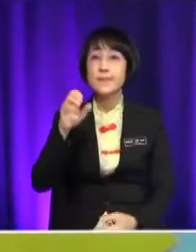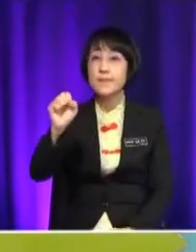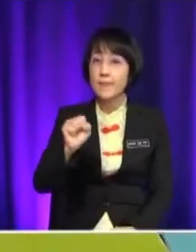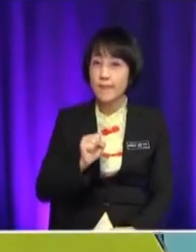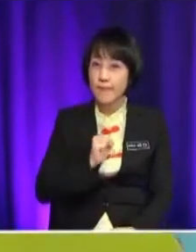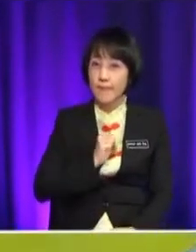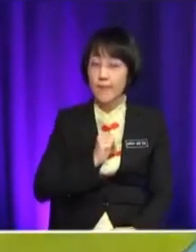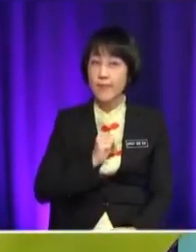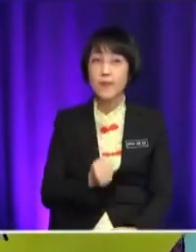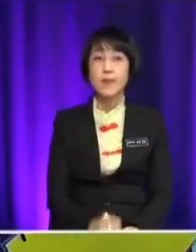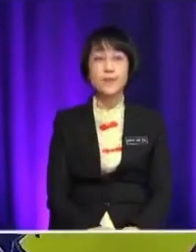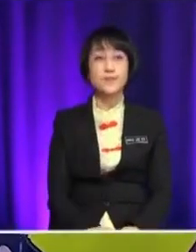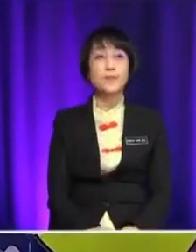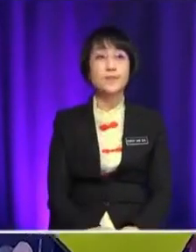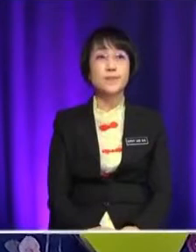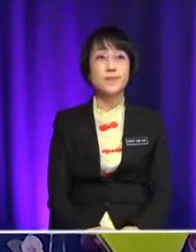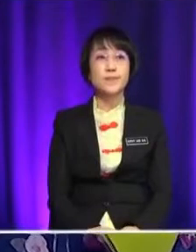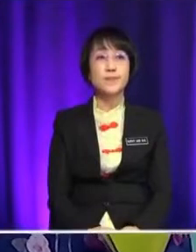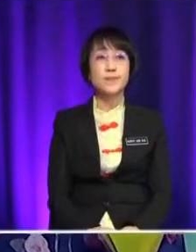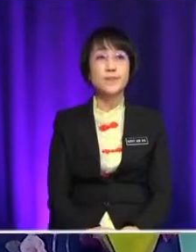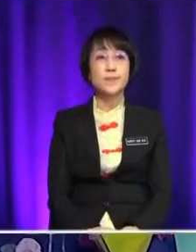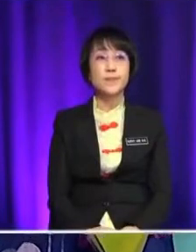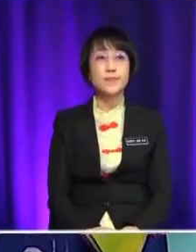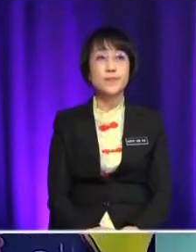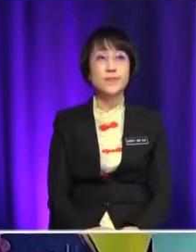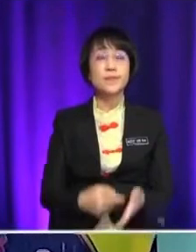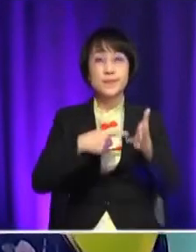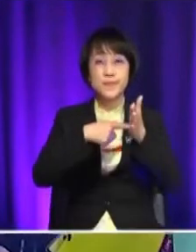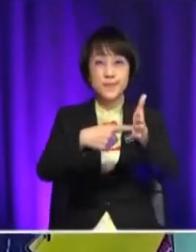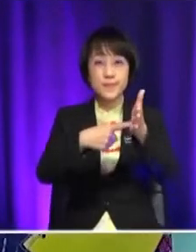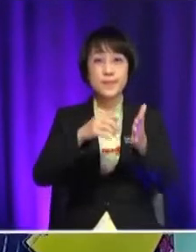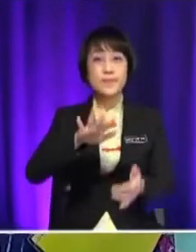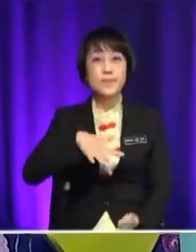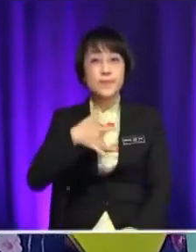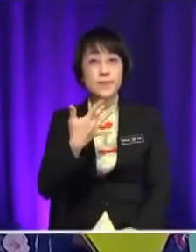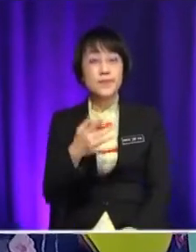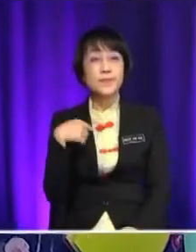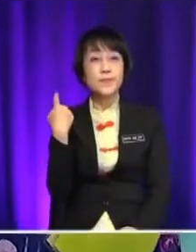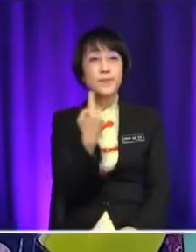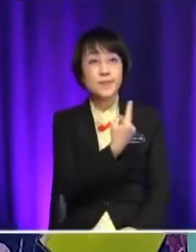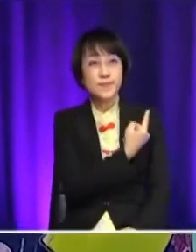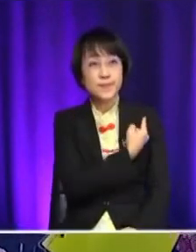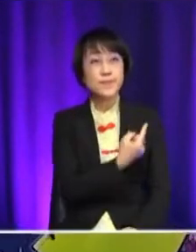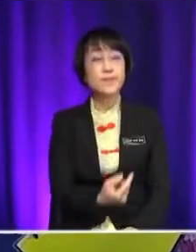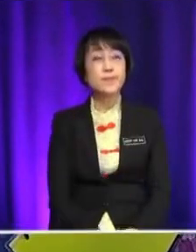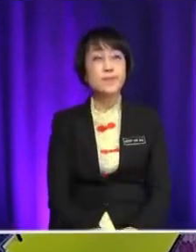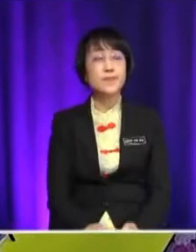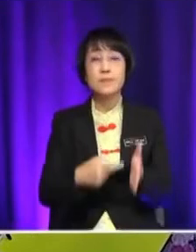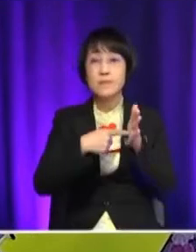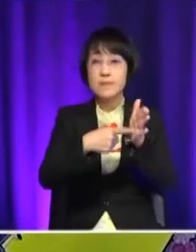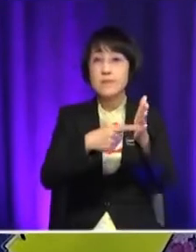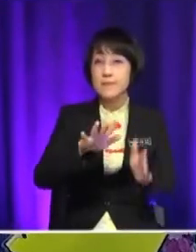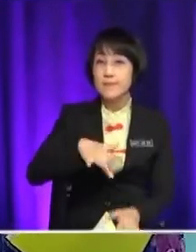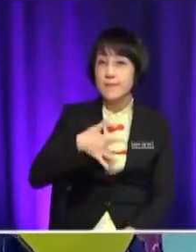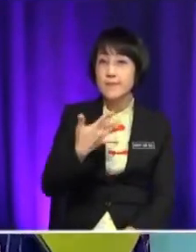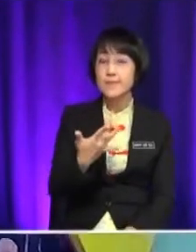Okey, kita tengok balik komunikasi lisan tadi ni. Kita kena tunjukkan perasaan kita. Anak murid saya ni kena tunjukkan